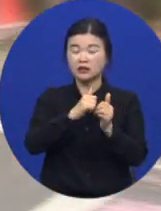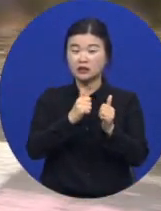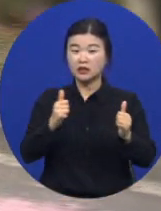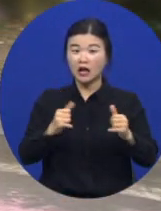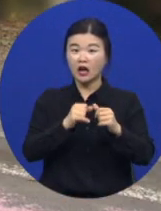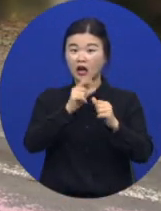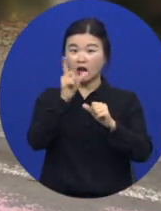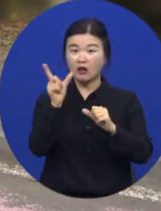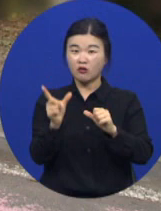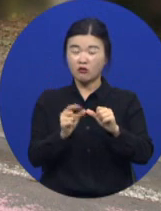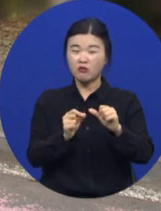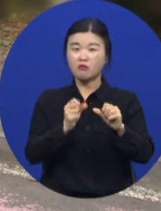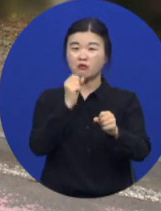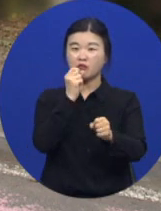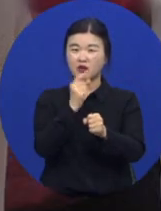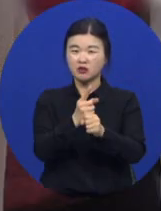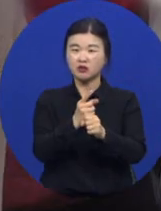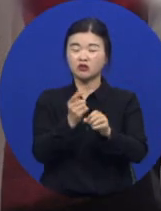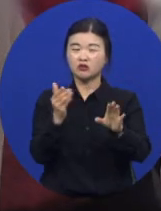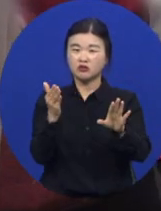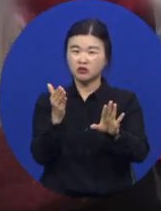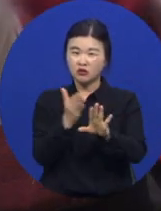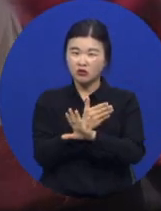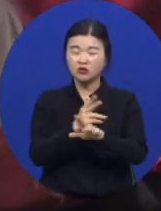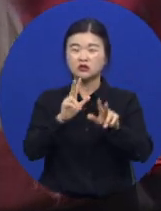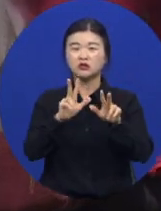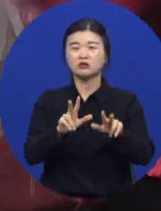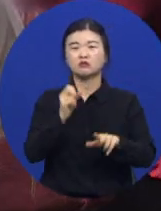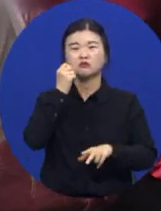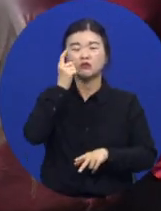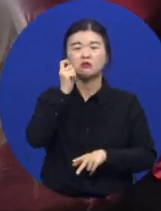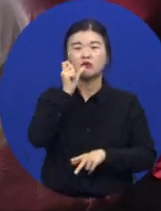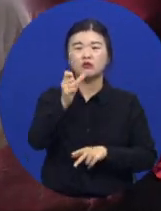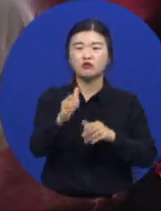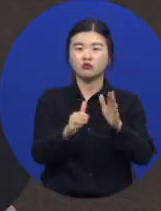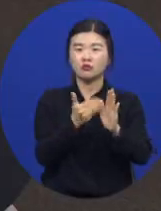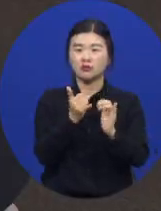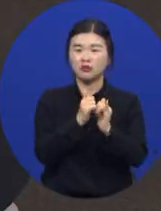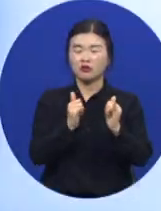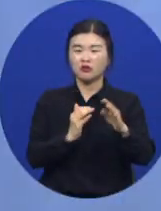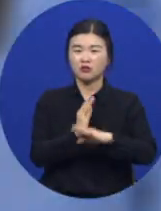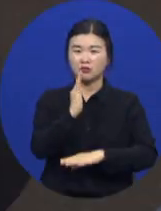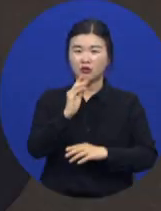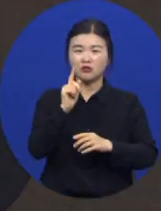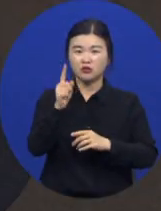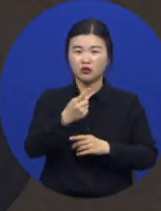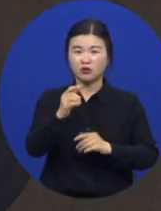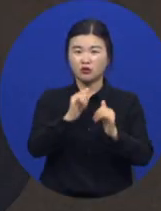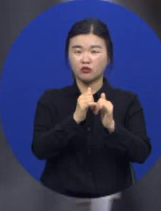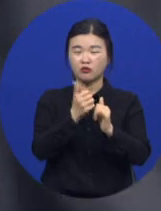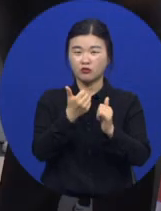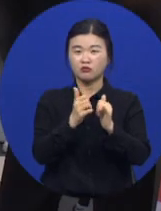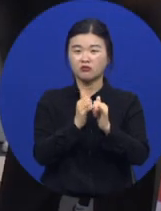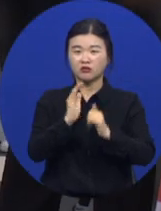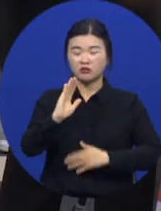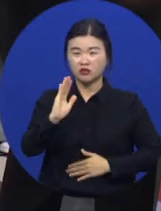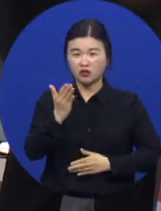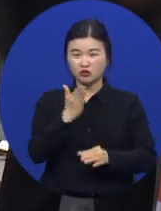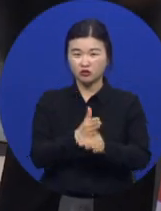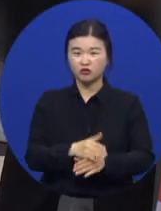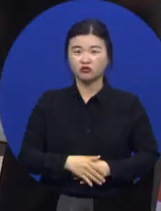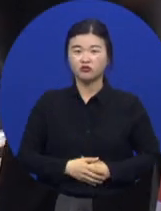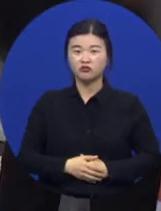지난해 2월 첫 확진자 발생 이후 15개월 만에 900명을 넘어 1,000명에 육박하고 있습니다. MBC